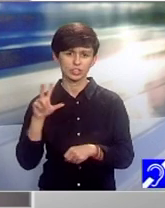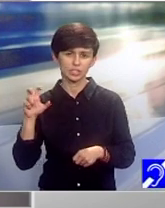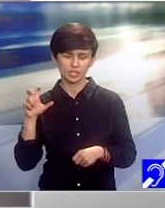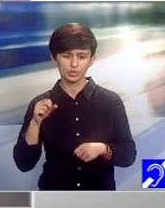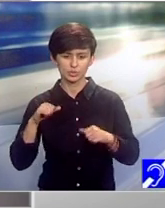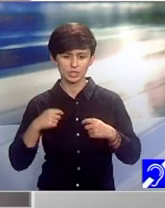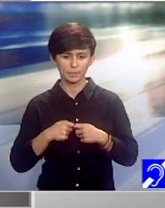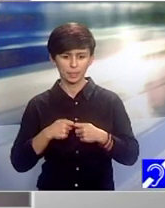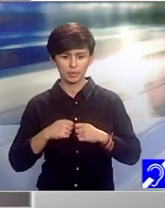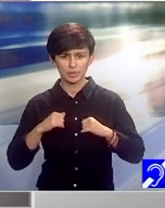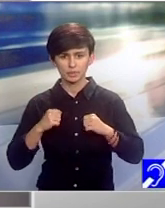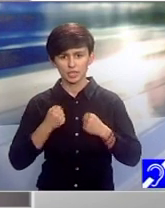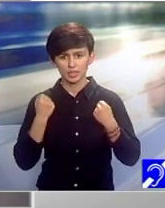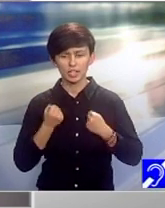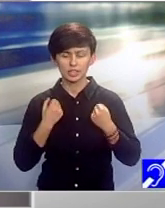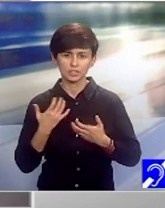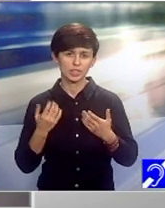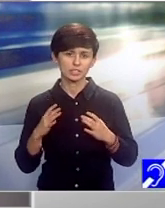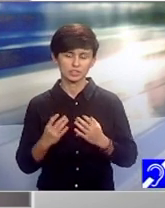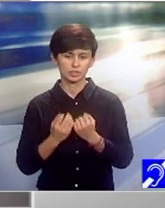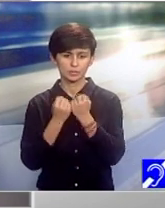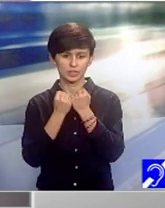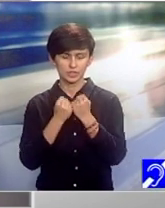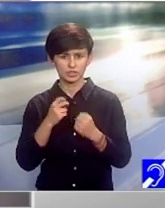toți supraviețuitori de cancer. Și avem câțiva membri